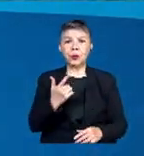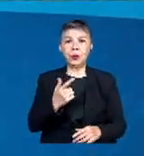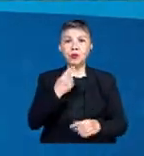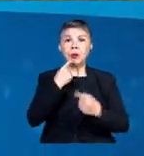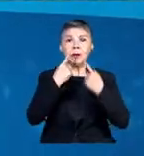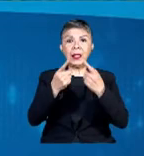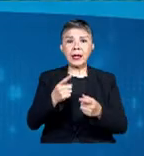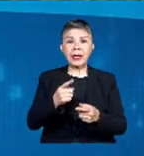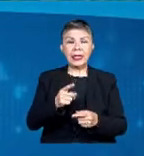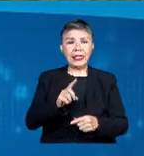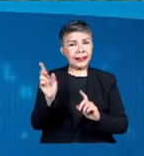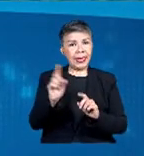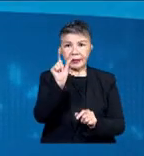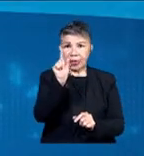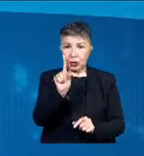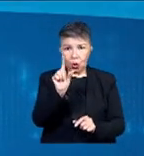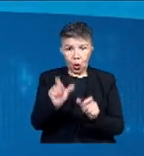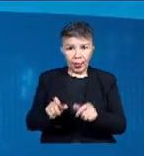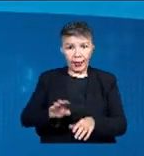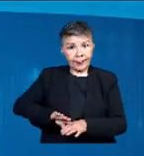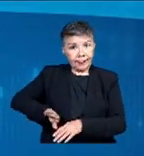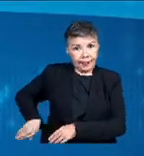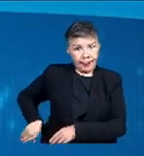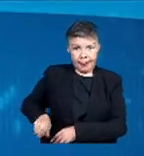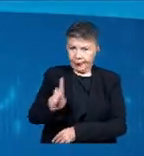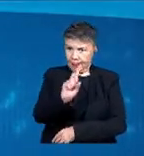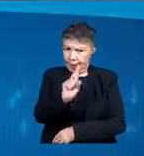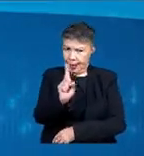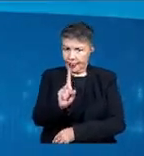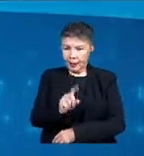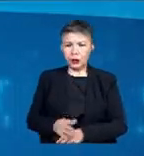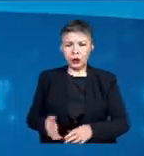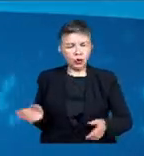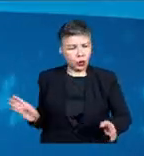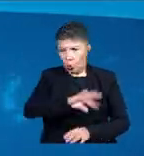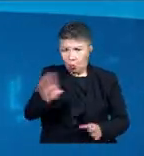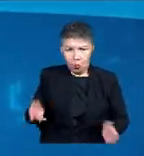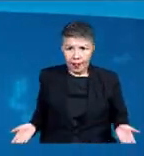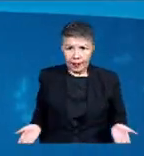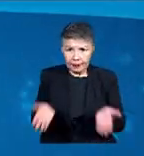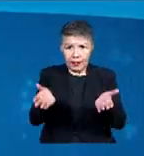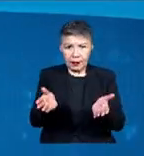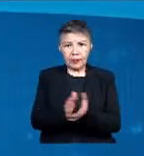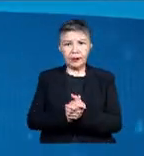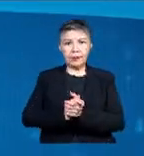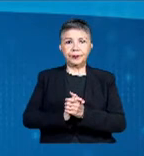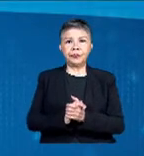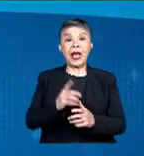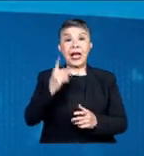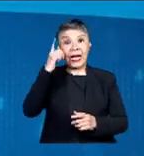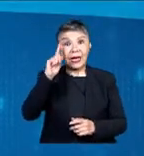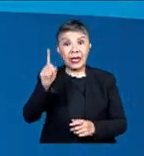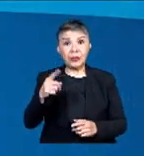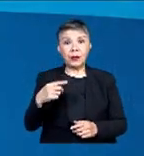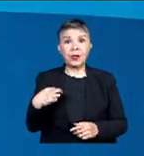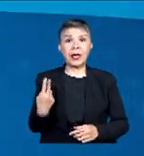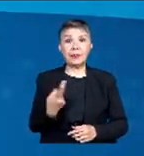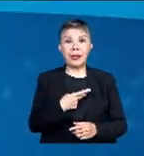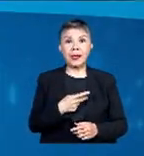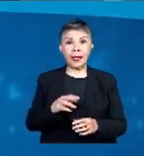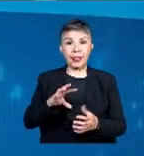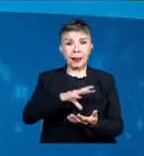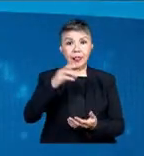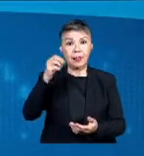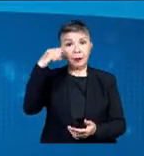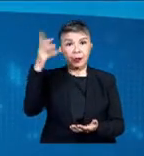is behind. Tidak ada satupun yang tertinggal dalam peraturan dari pemerintah. Wow. Maka dari itu, kami dari pemerintah